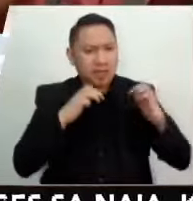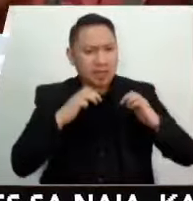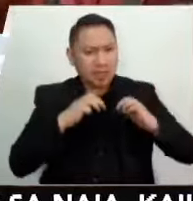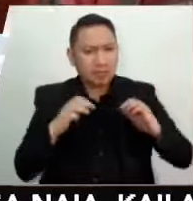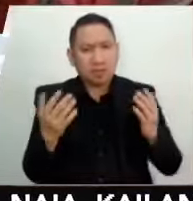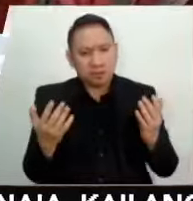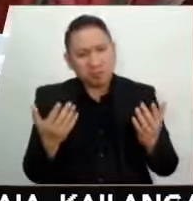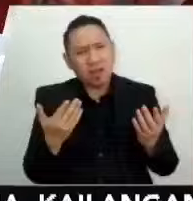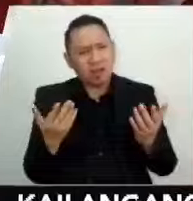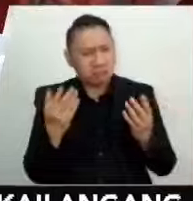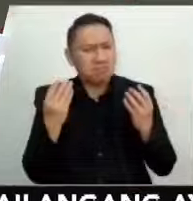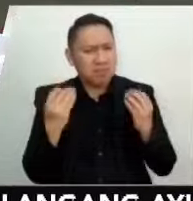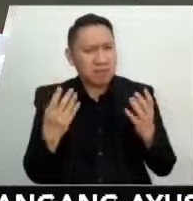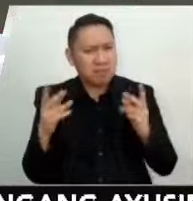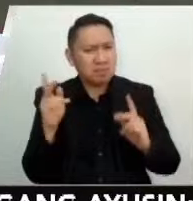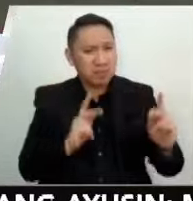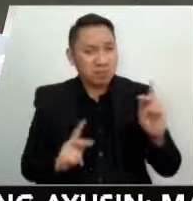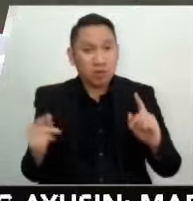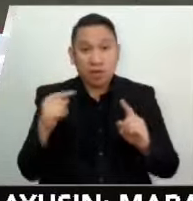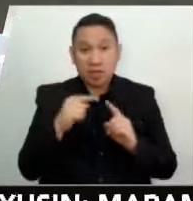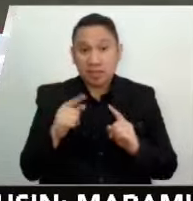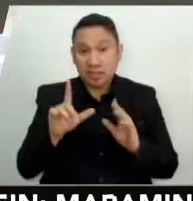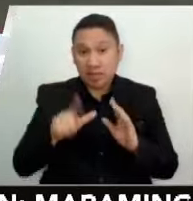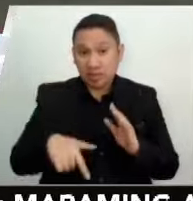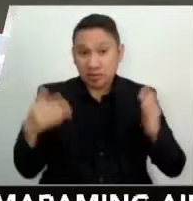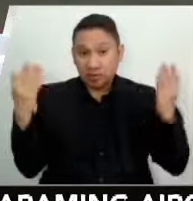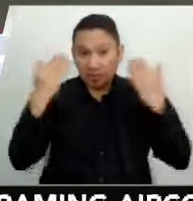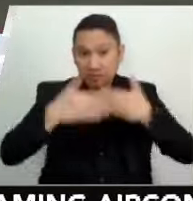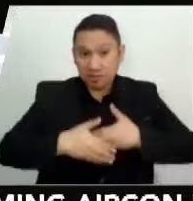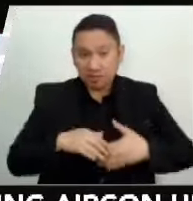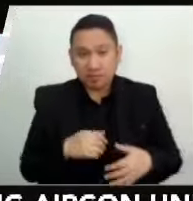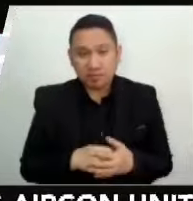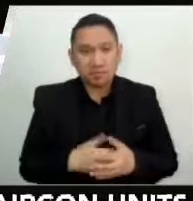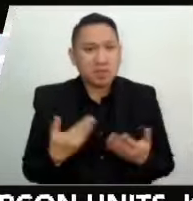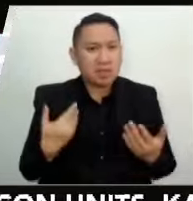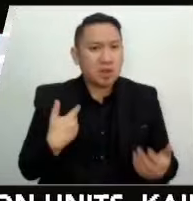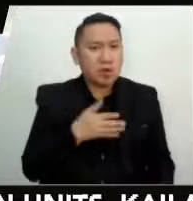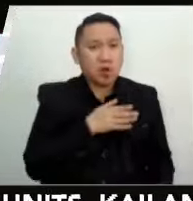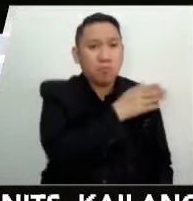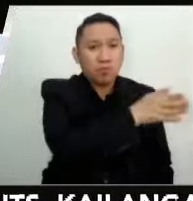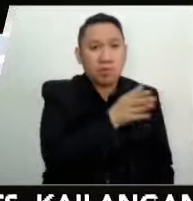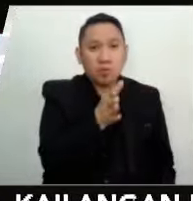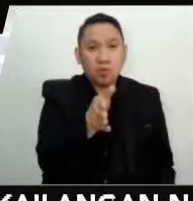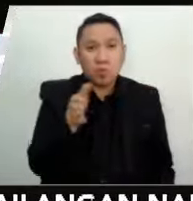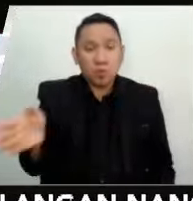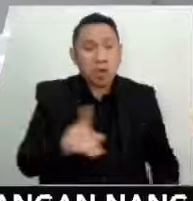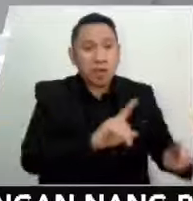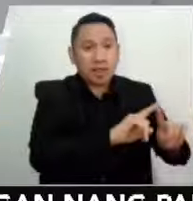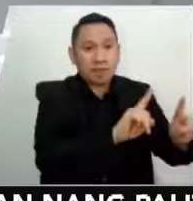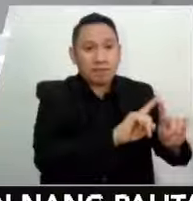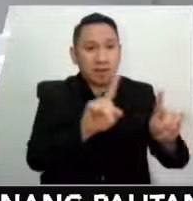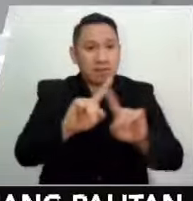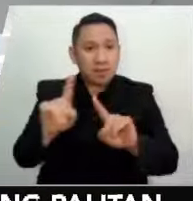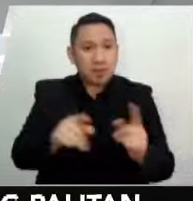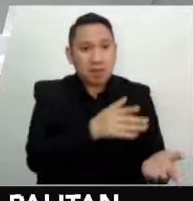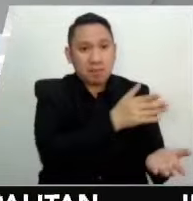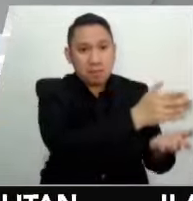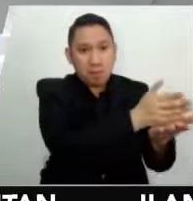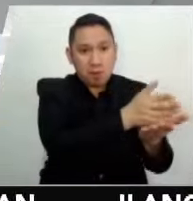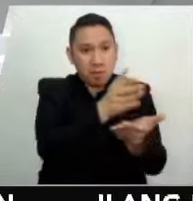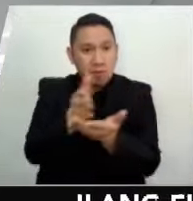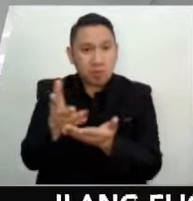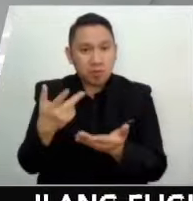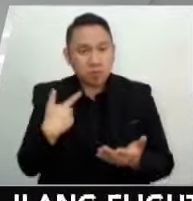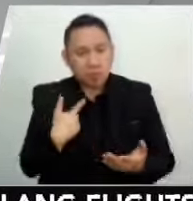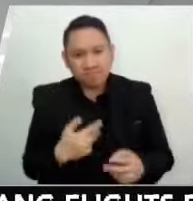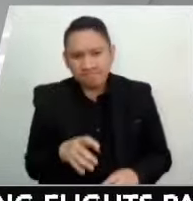hanggang mamayang gabi. Samantala, Ivan, sa pag-iikot ko sa mga bus terminal dito sa Cubao ay bukod dun sa mahigpit na inspeksyon dun sa ilang mga bus terminal